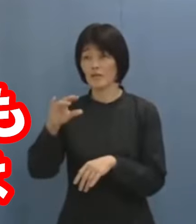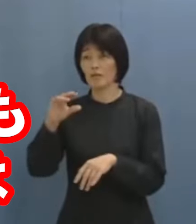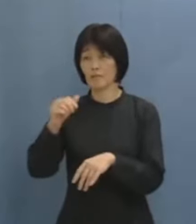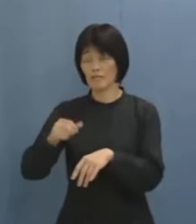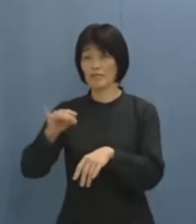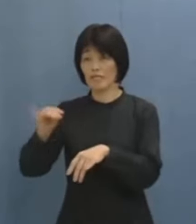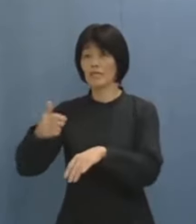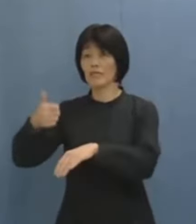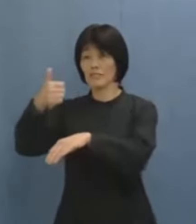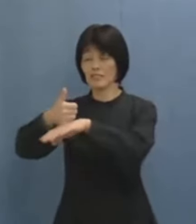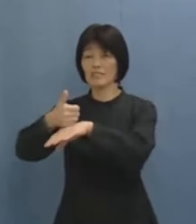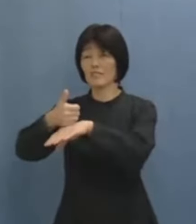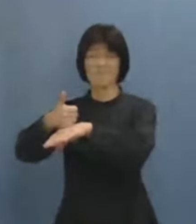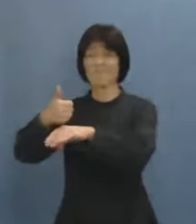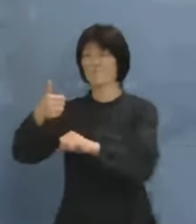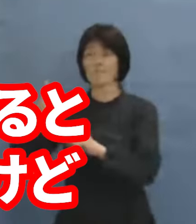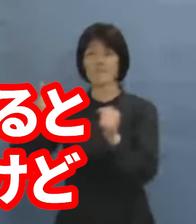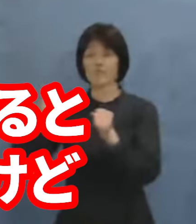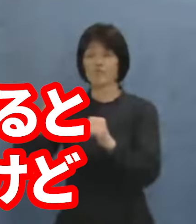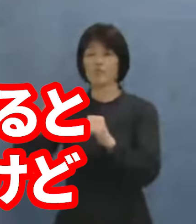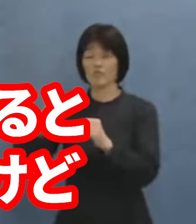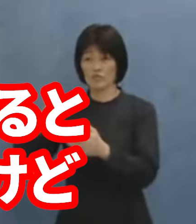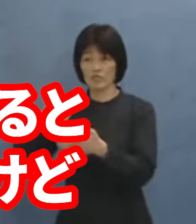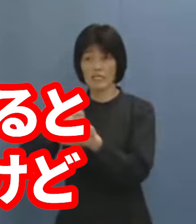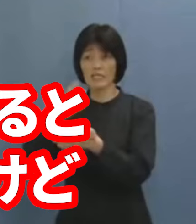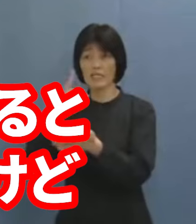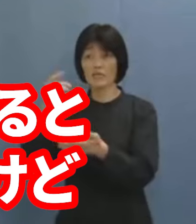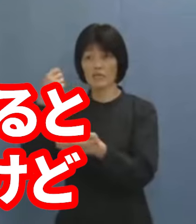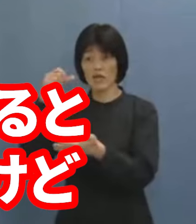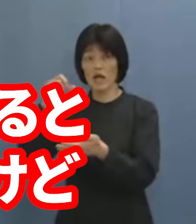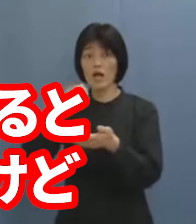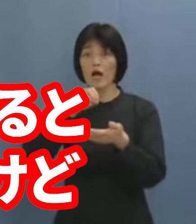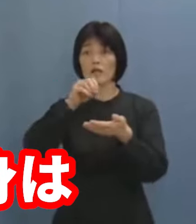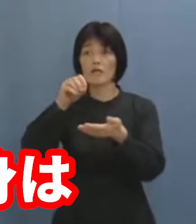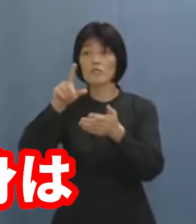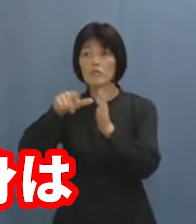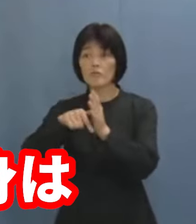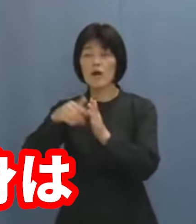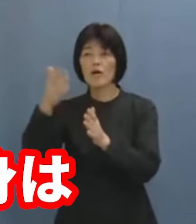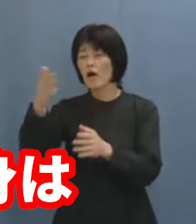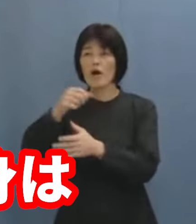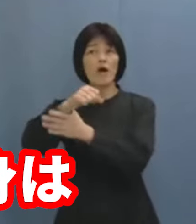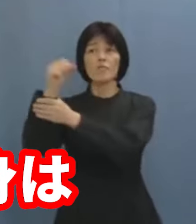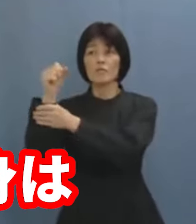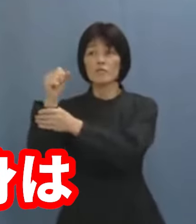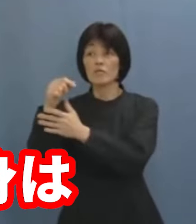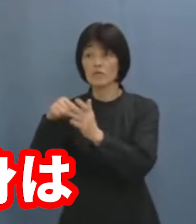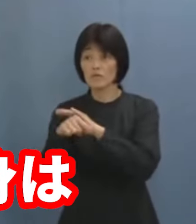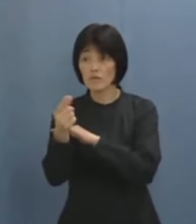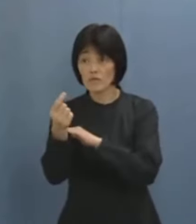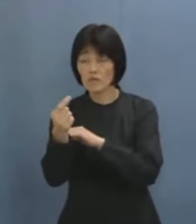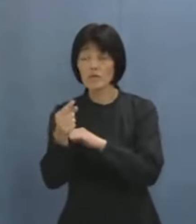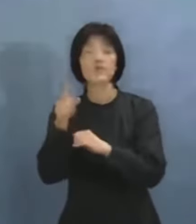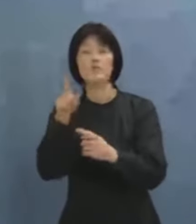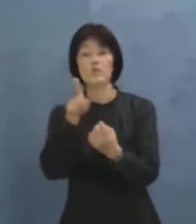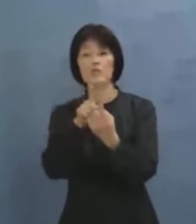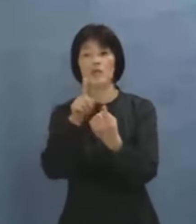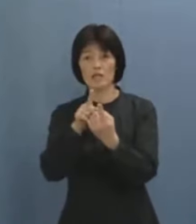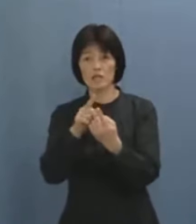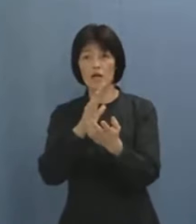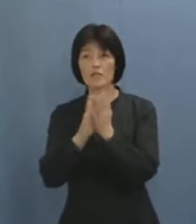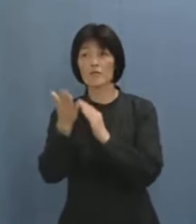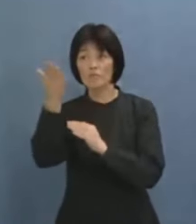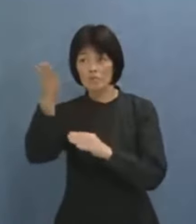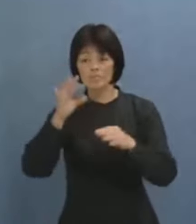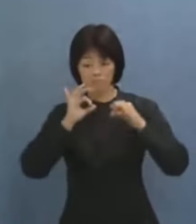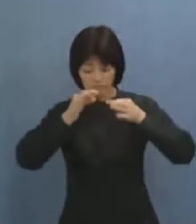は、斉藤知事に対して実質のノーを突きつけられているということだと思うんですけども、それについて知事ご自身は振り返ったときに、これ